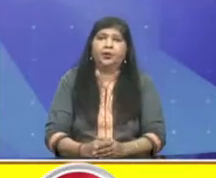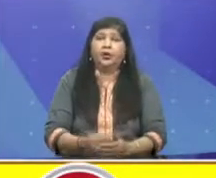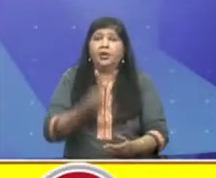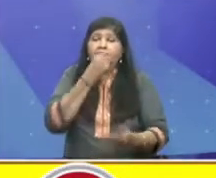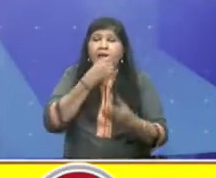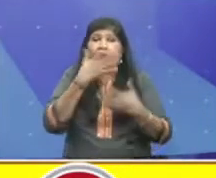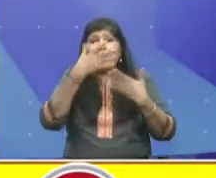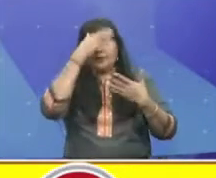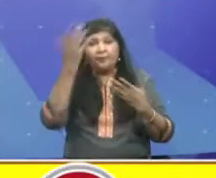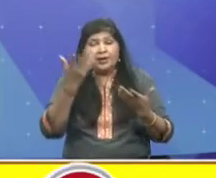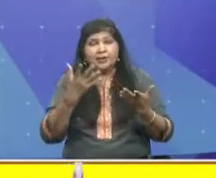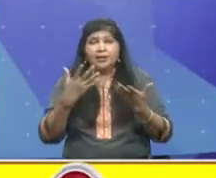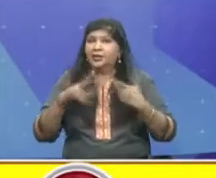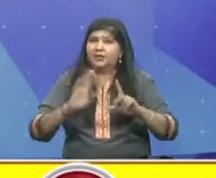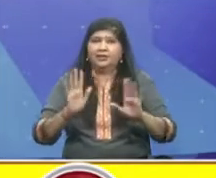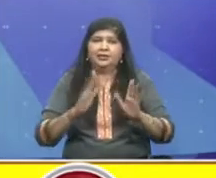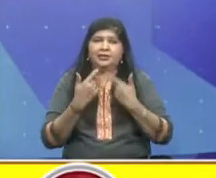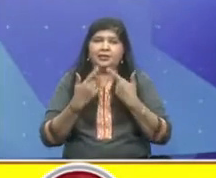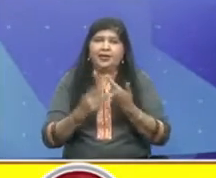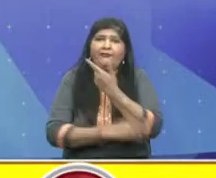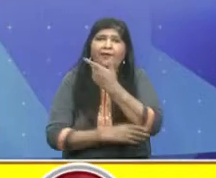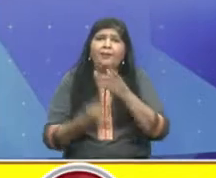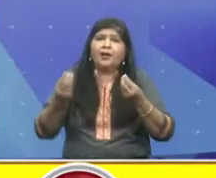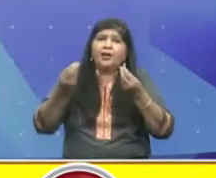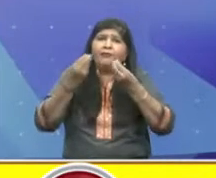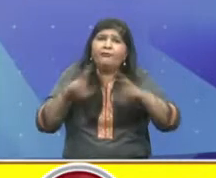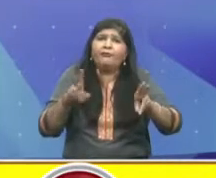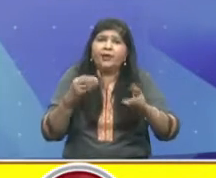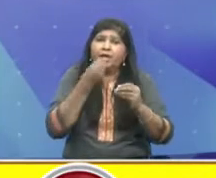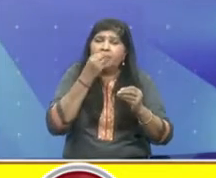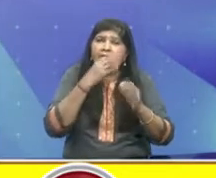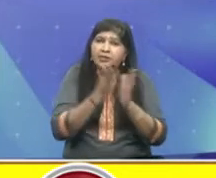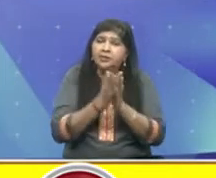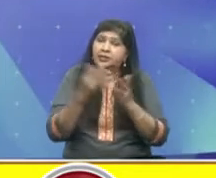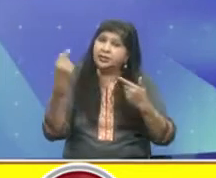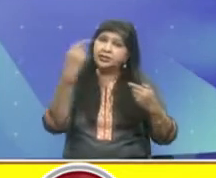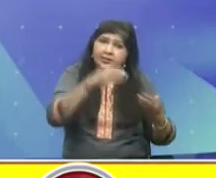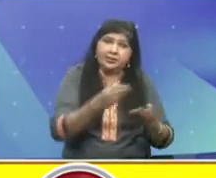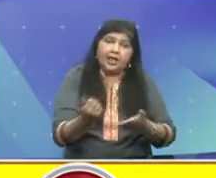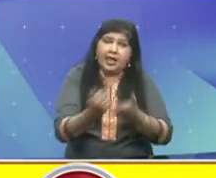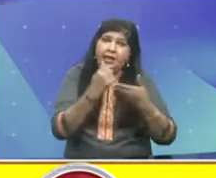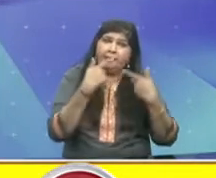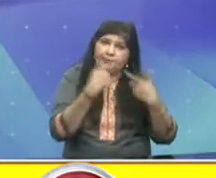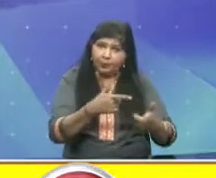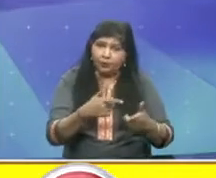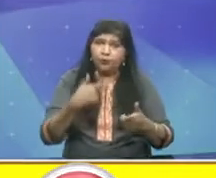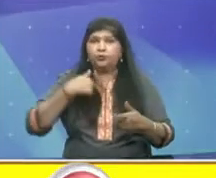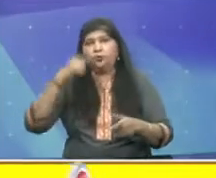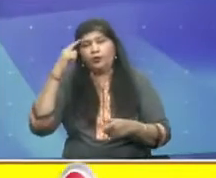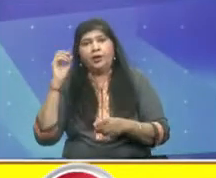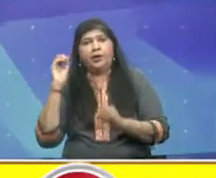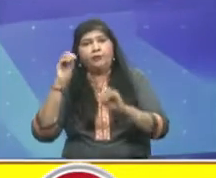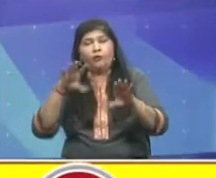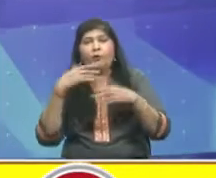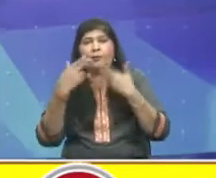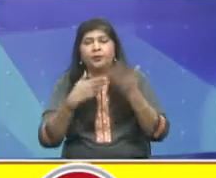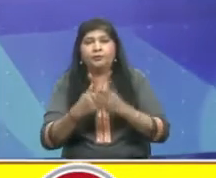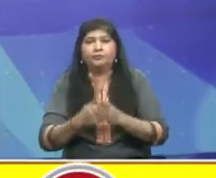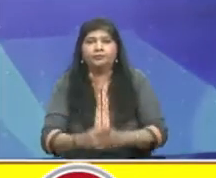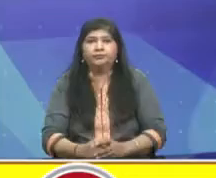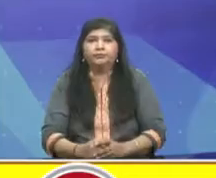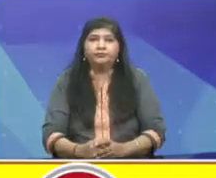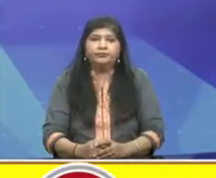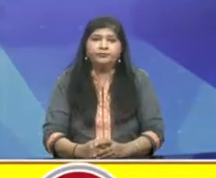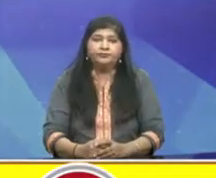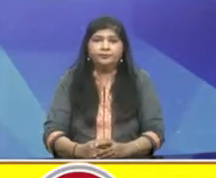कारण परेशान रहे ये तो ठीक नहीं है, अब पैसों के कारण वो दवाई न ले या बीमारी का उपाय न करे, तो ये भी बड़ी चिंता का